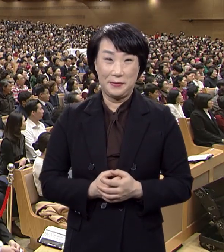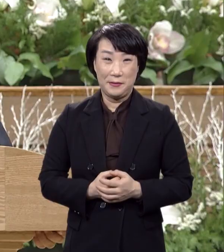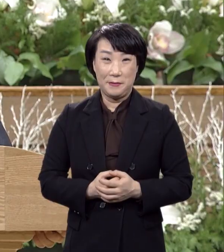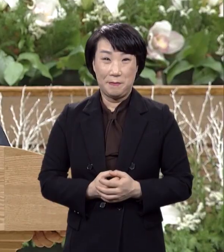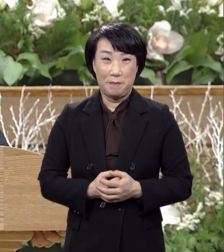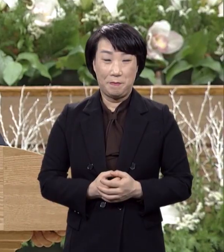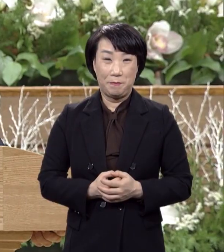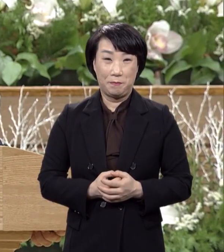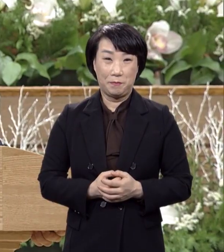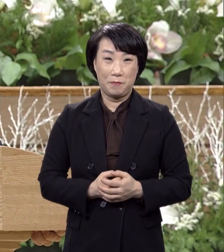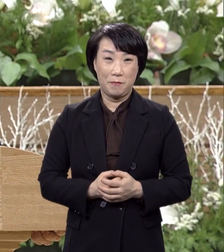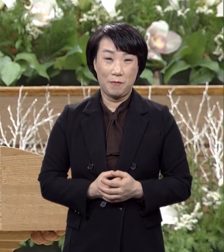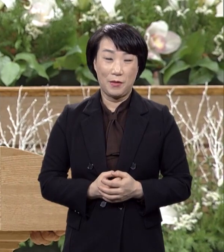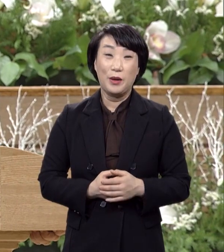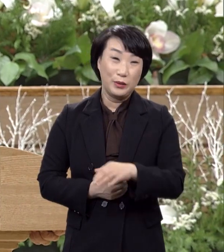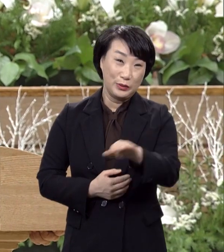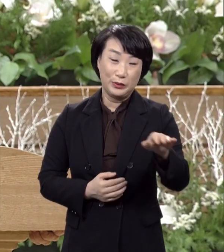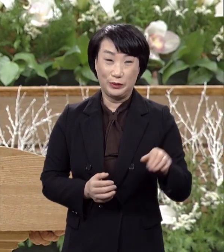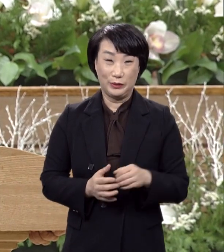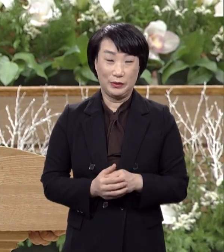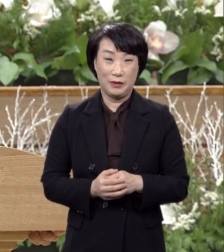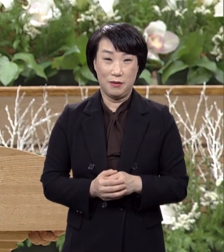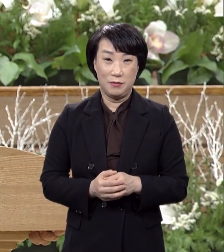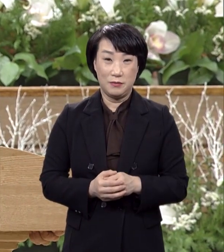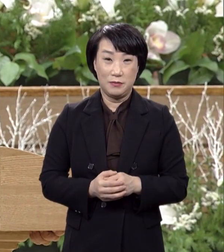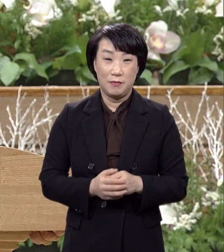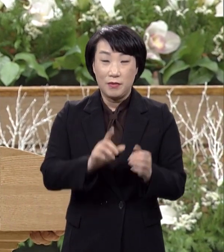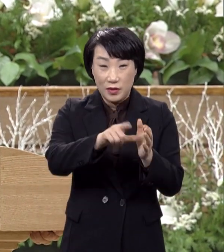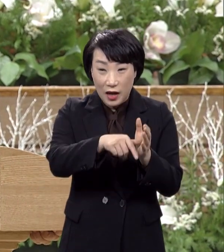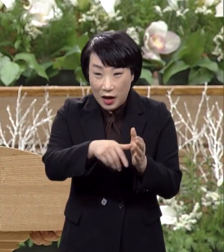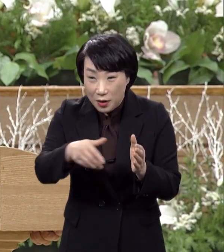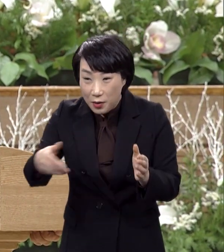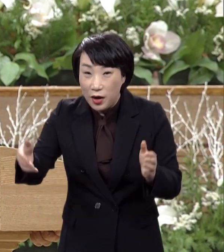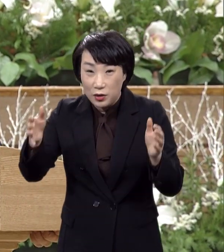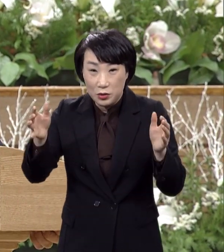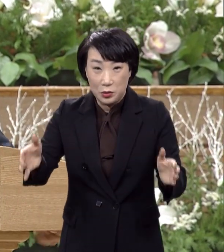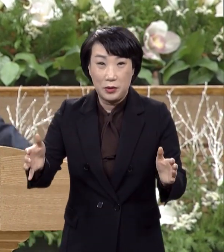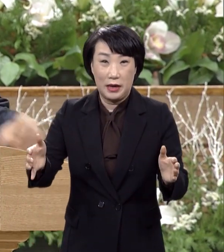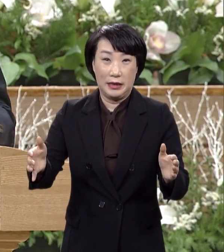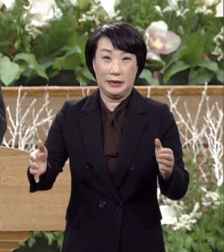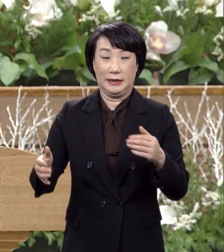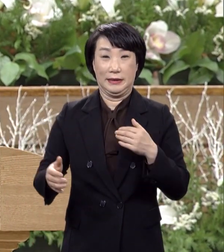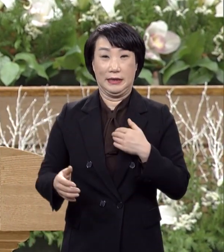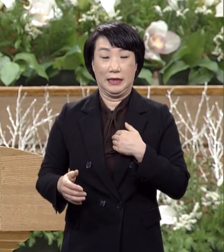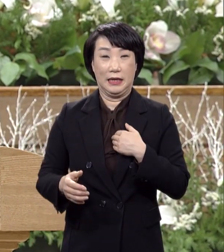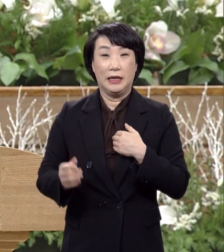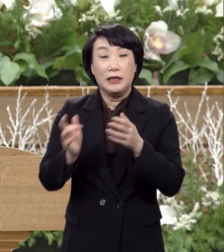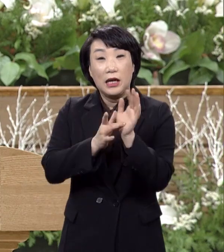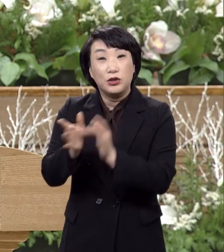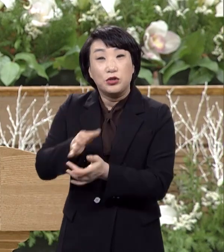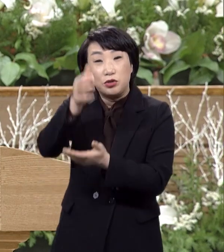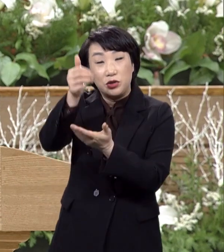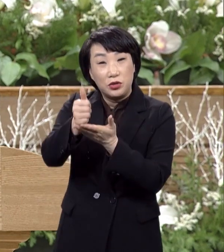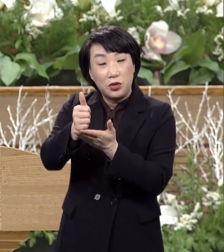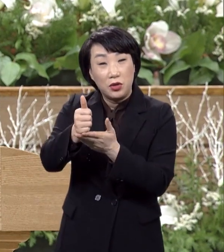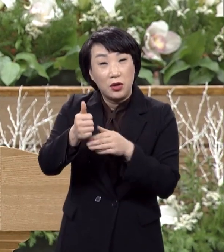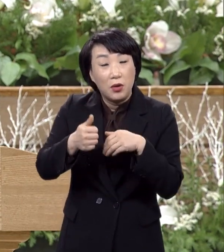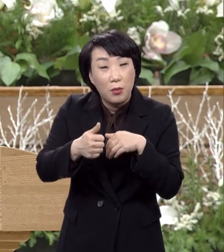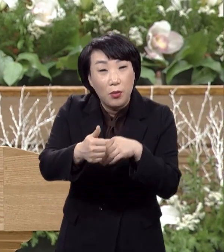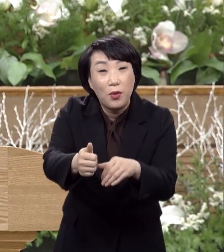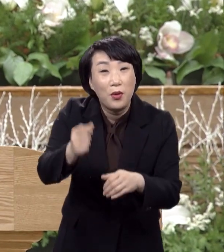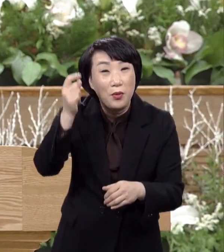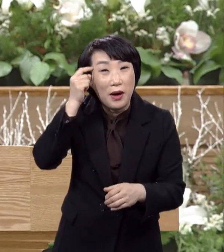여러분, 우리는 세월 속에서 예수 그리스도를 보내신